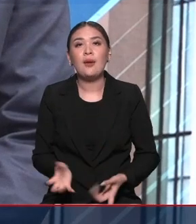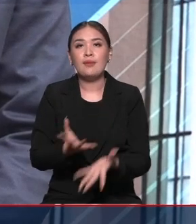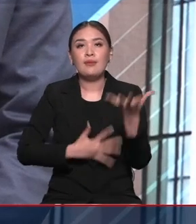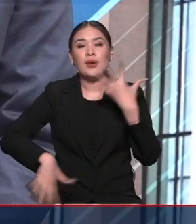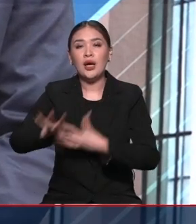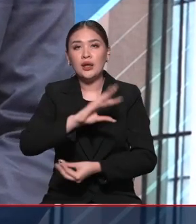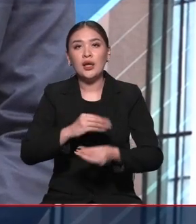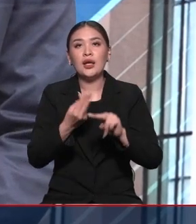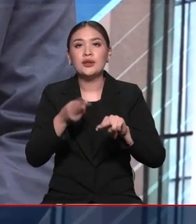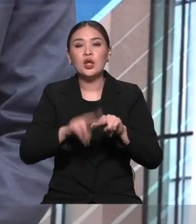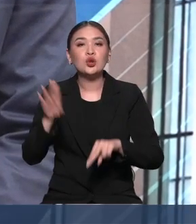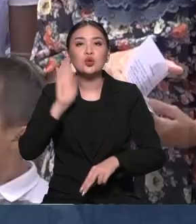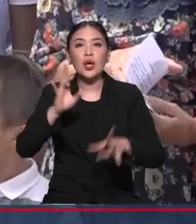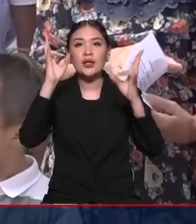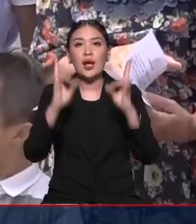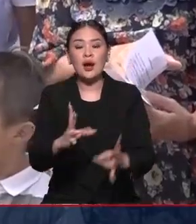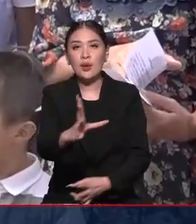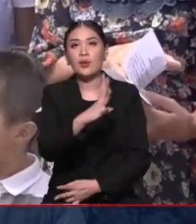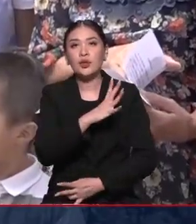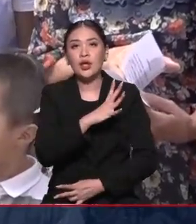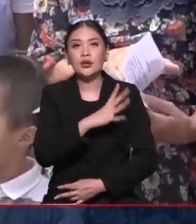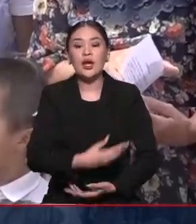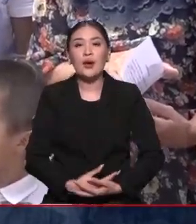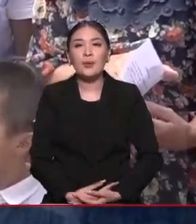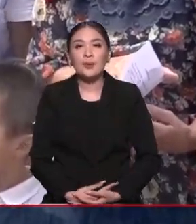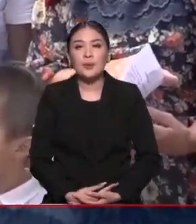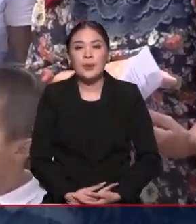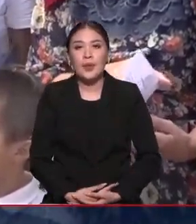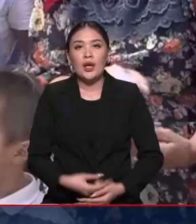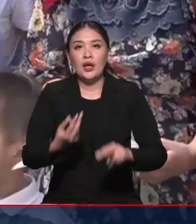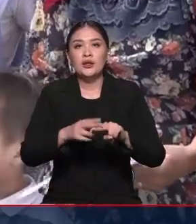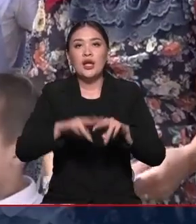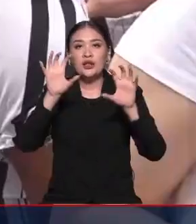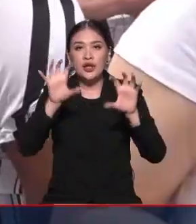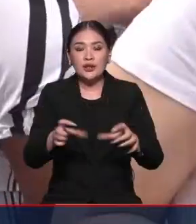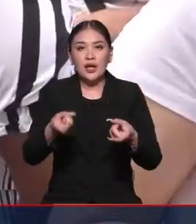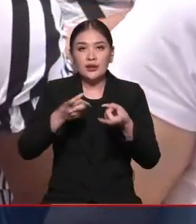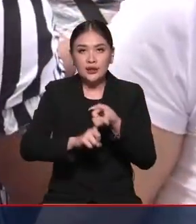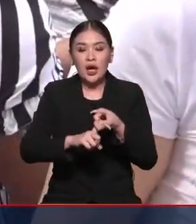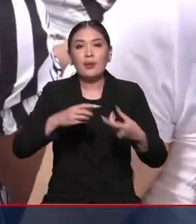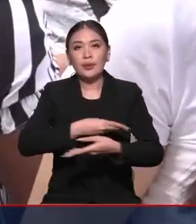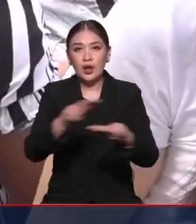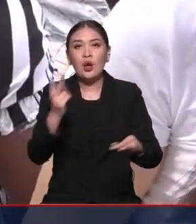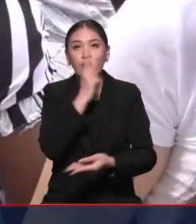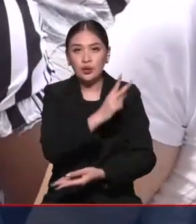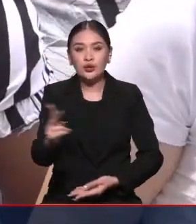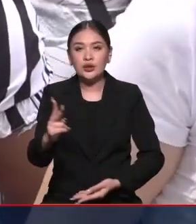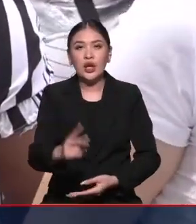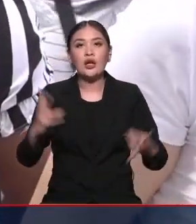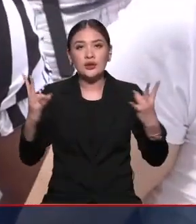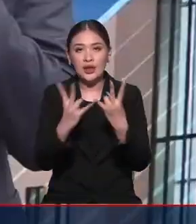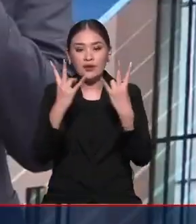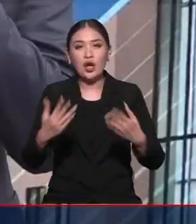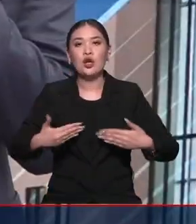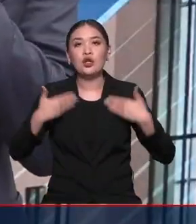барлық осы судан зардап шеккен азаматтар көмек қалмайды деп заң аясында міне сіздер соны көріп отырсыздар. Қоныс тойларыңыз құтты